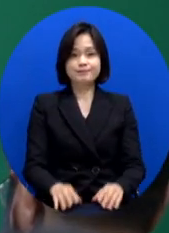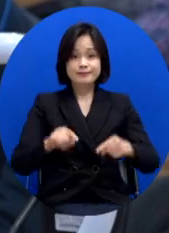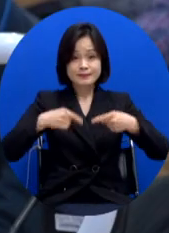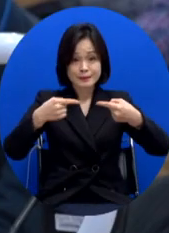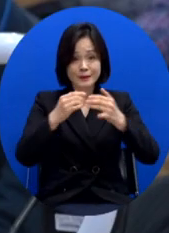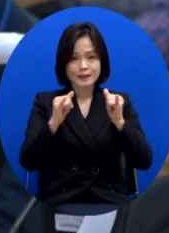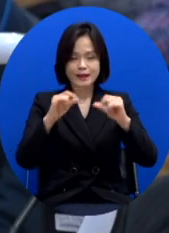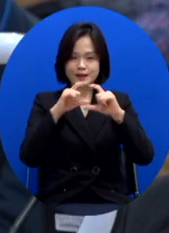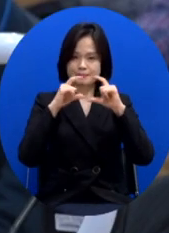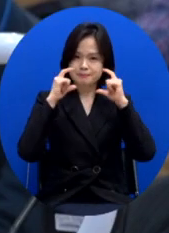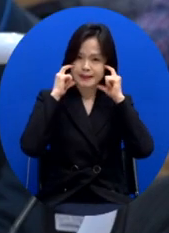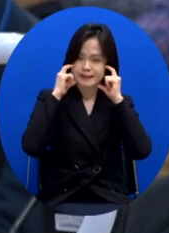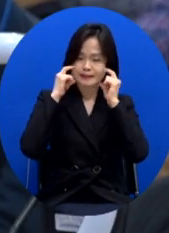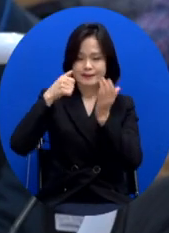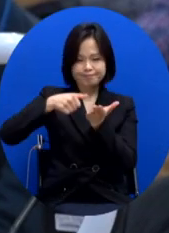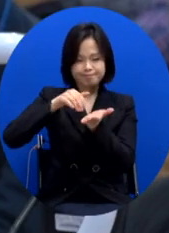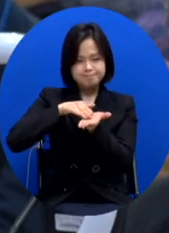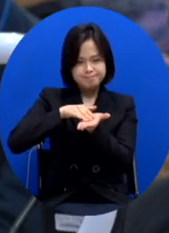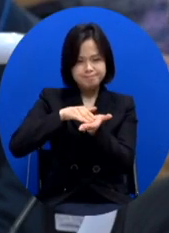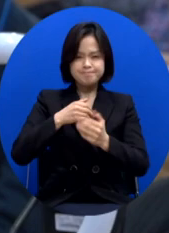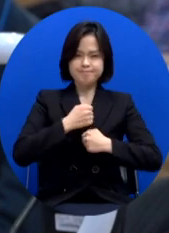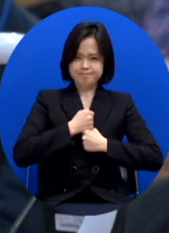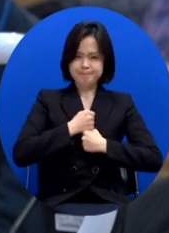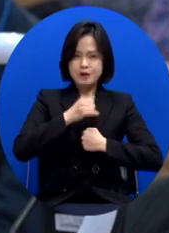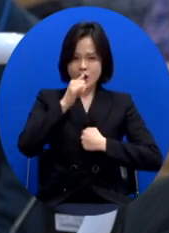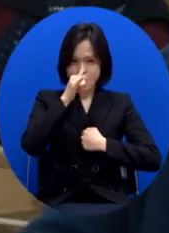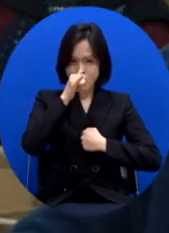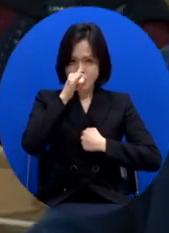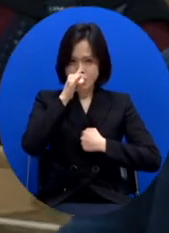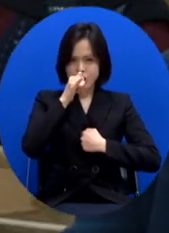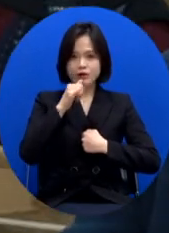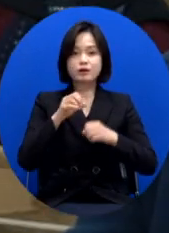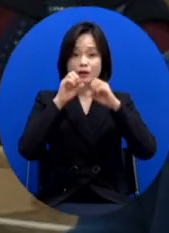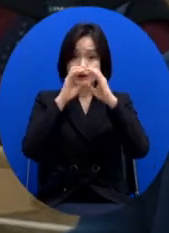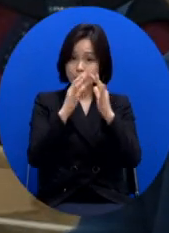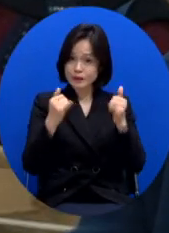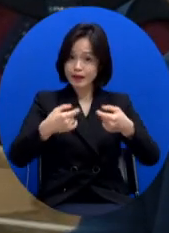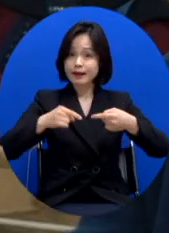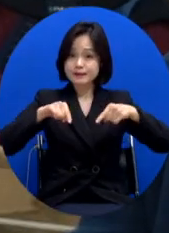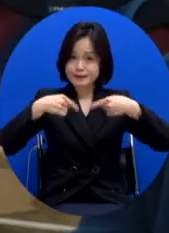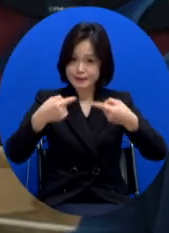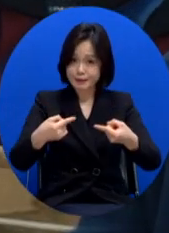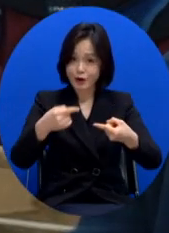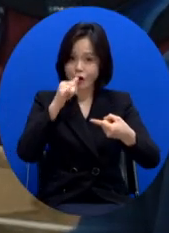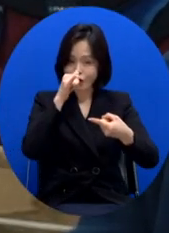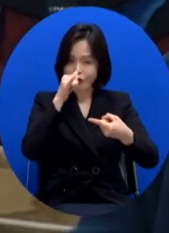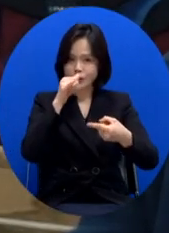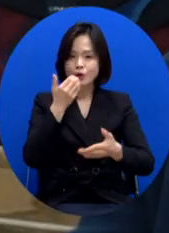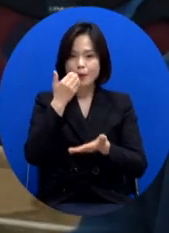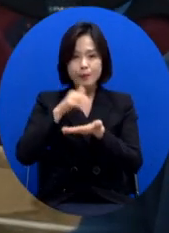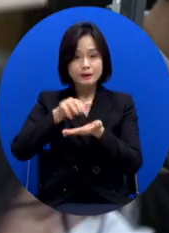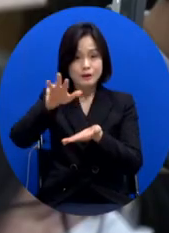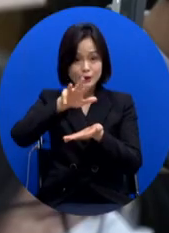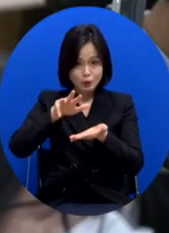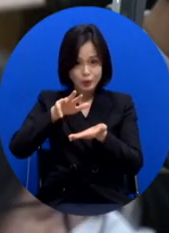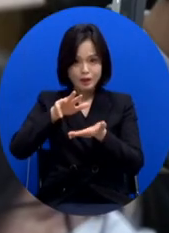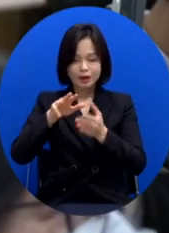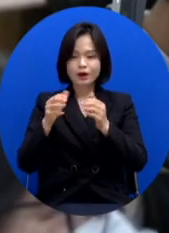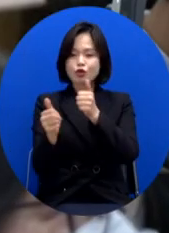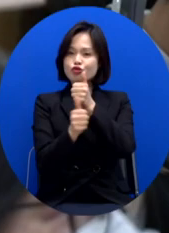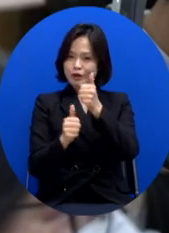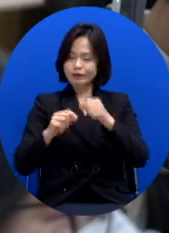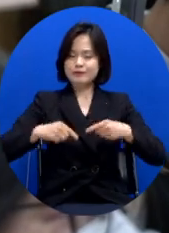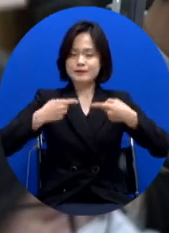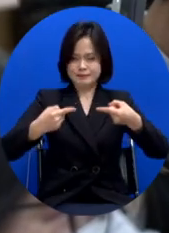준수하에 예장 백석총회 파송 선교사들과 함께 대한예수교장로회 통합총회 선교위원회 파송 선교사들이